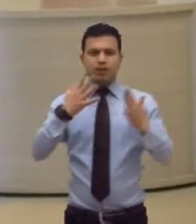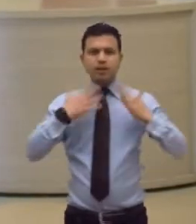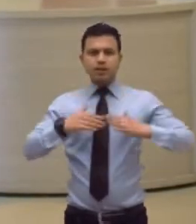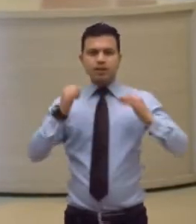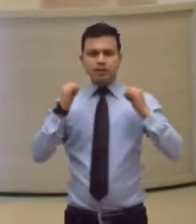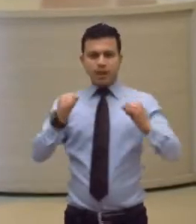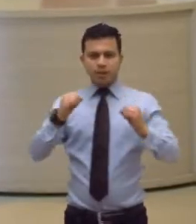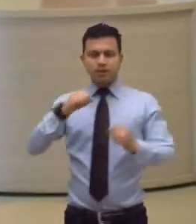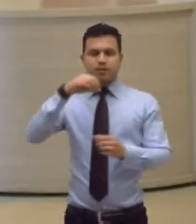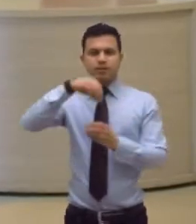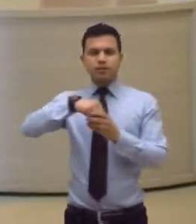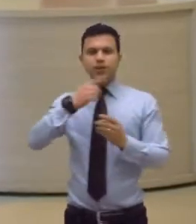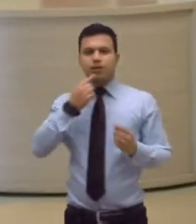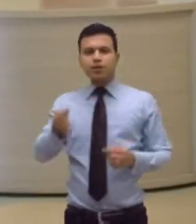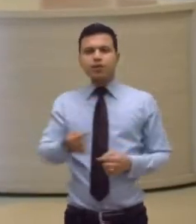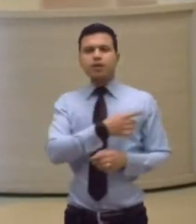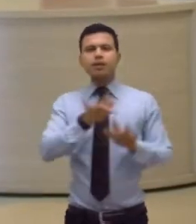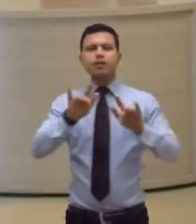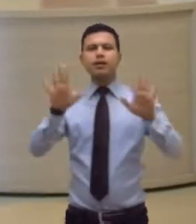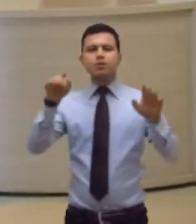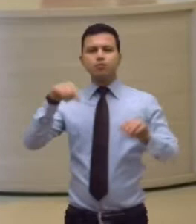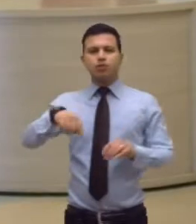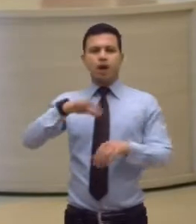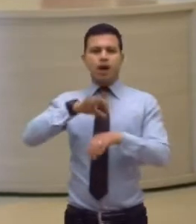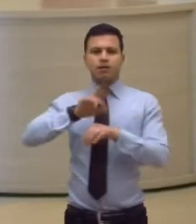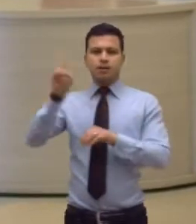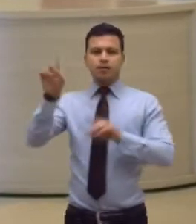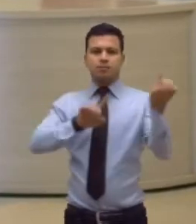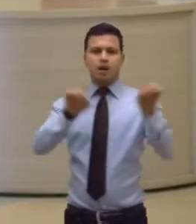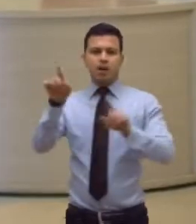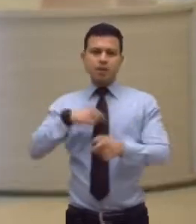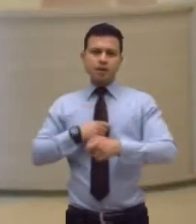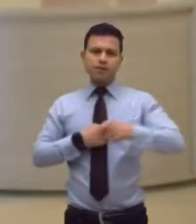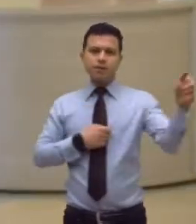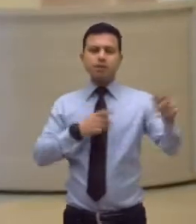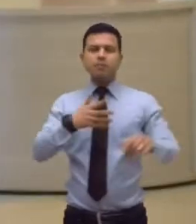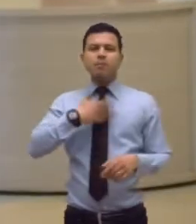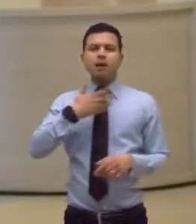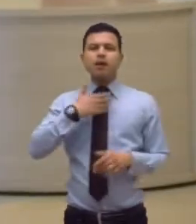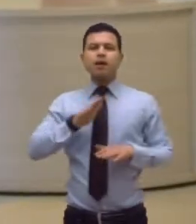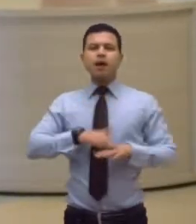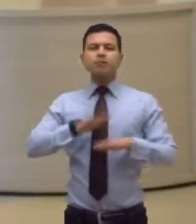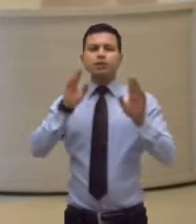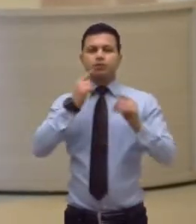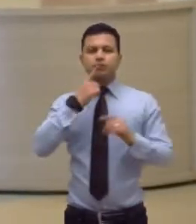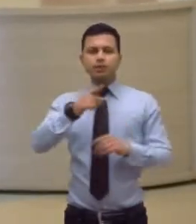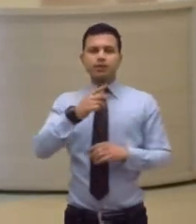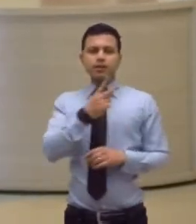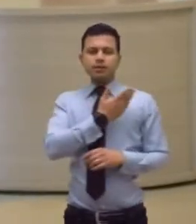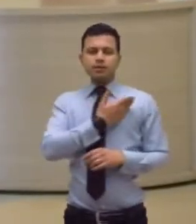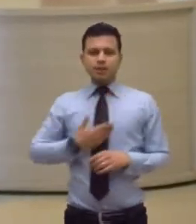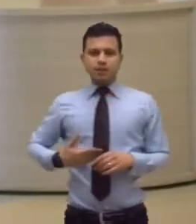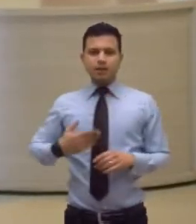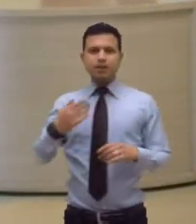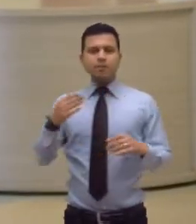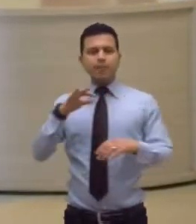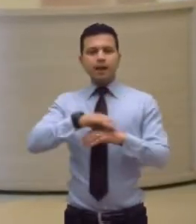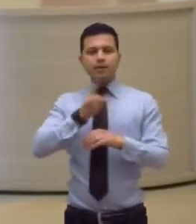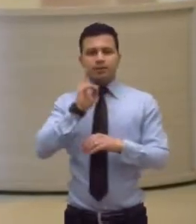gerek kalmadan hastane idaresi tarafından adli işlem başlatılacaktır. Sevgili hastalarımız, hasta